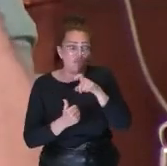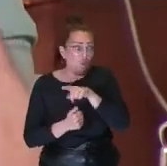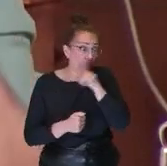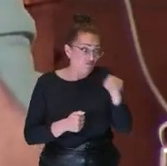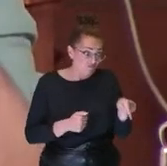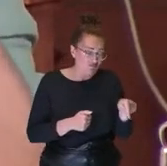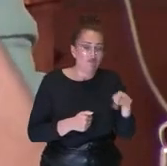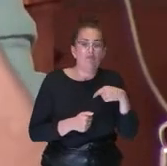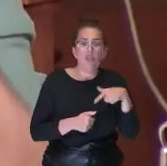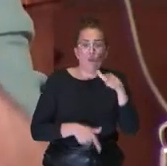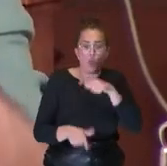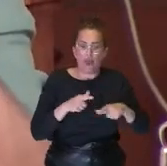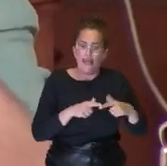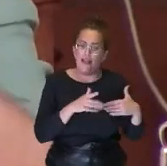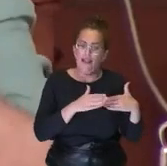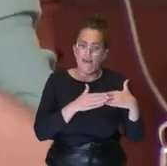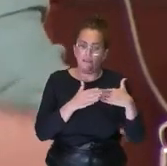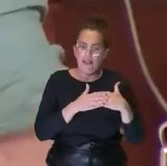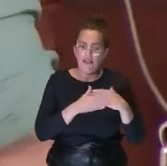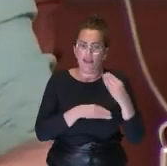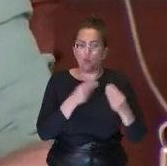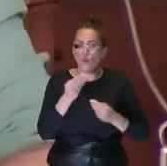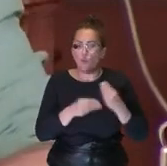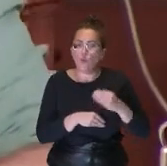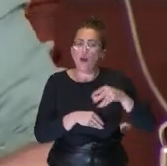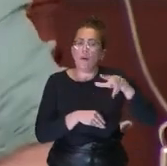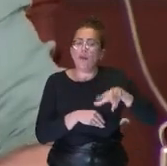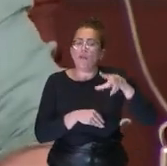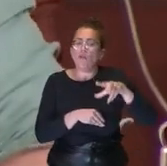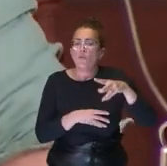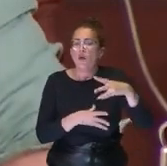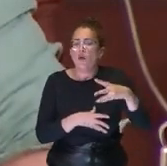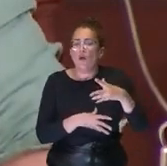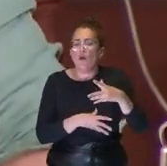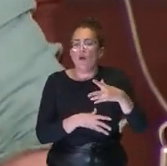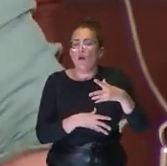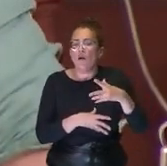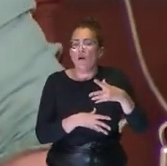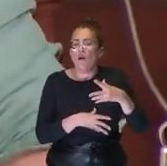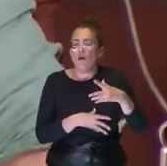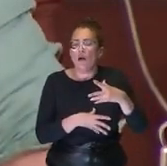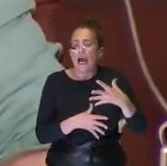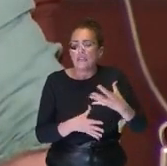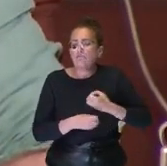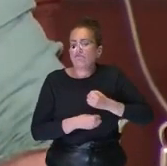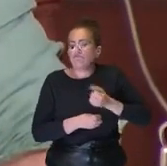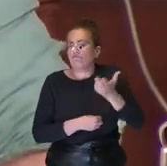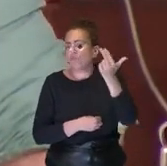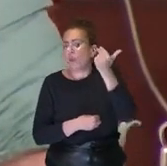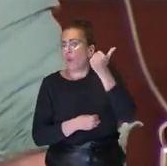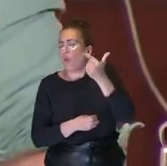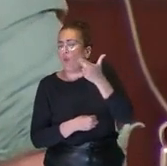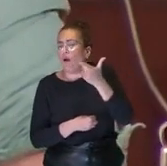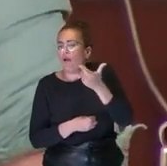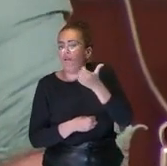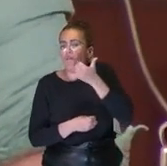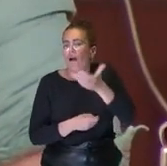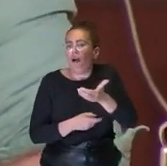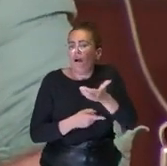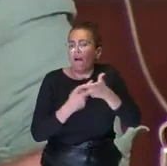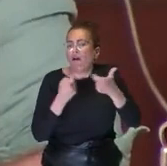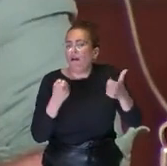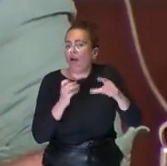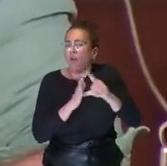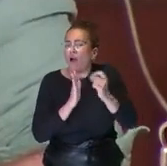l'encadrement des loyers, le permis de louer ou la lutte contre l'habitat indigne, comme on a pu également l'évoquer. Donc vous allez avoir dans le contrat de mixité